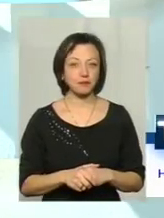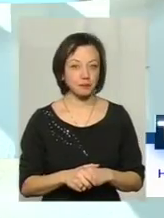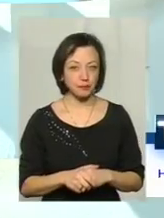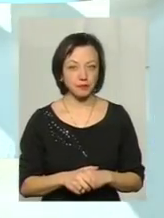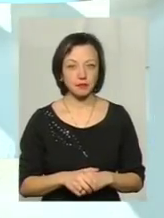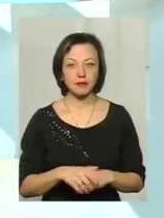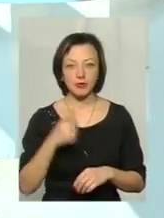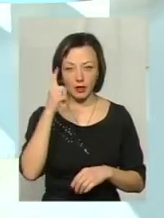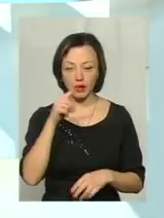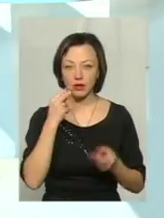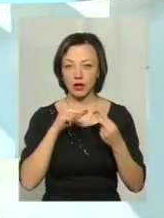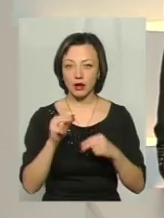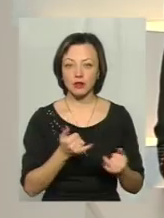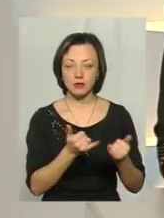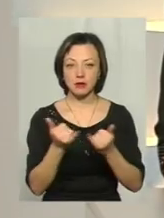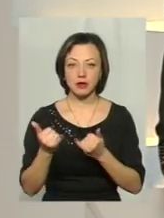Наскільки я знаю, вона найкраще забезпечена.